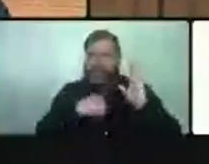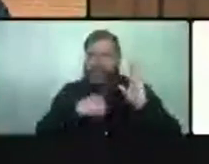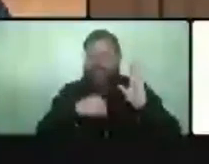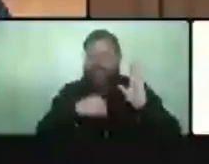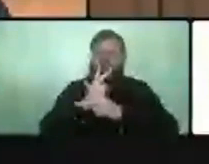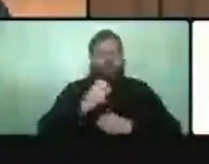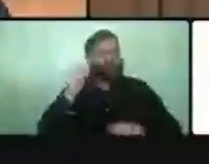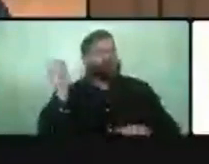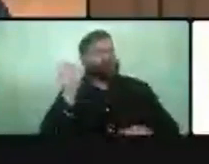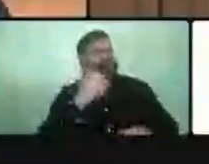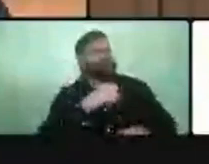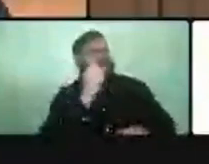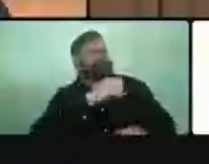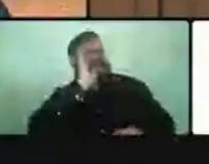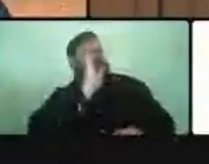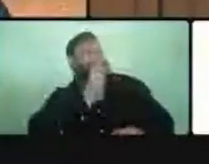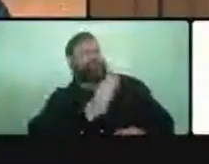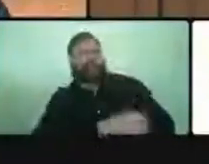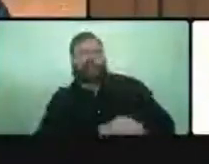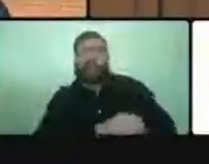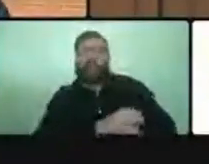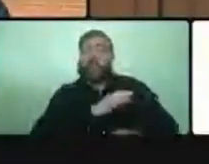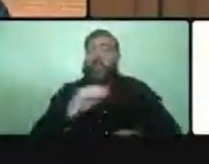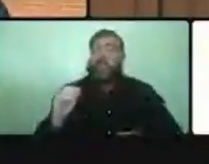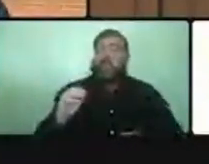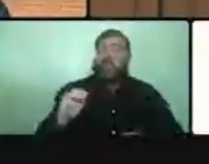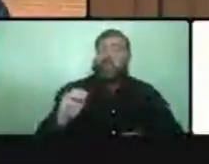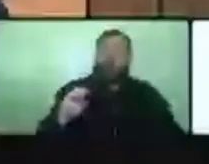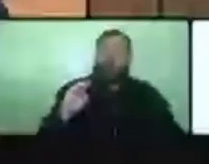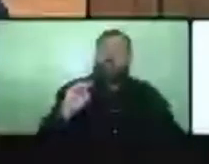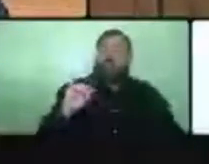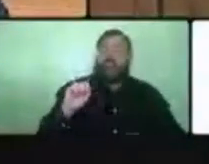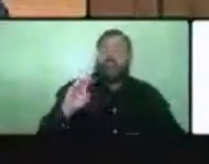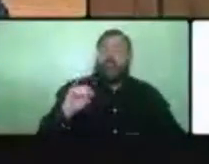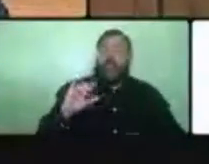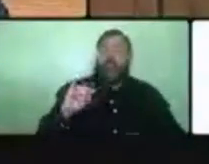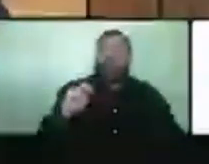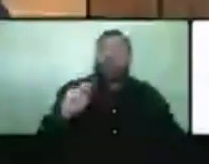kuna mahali ambapo tunaweza kupata taarifa na data hizi zote?